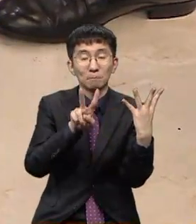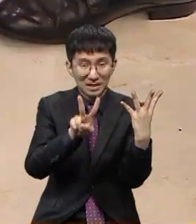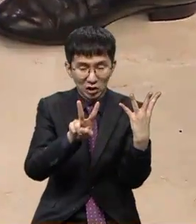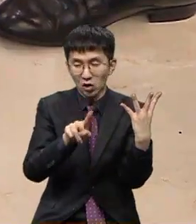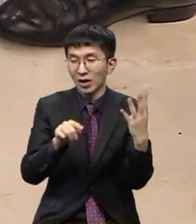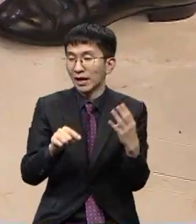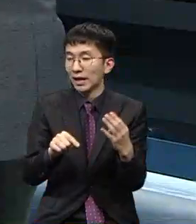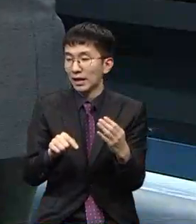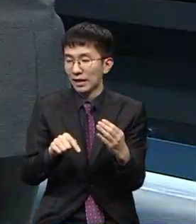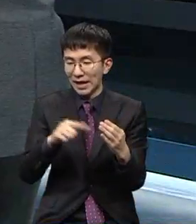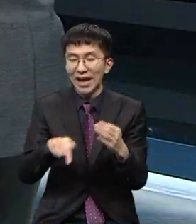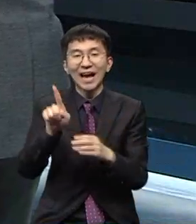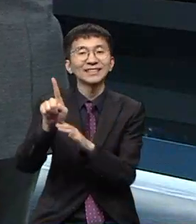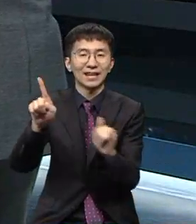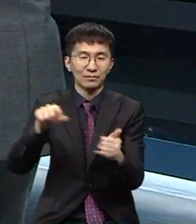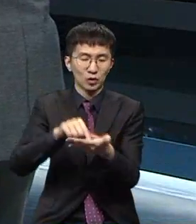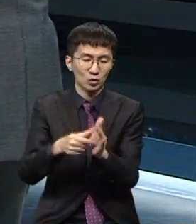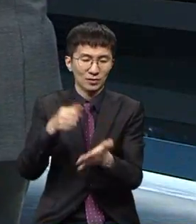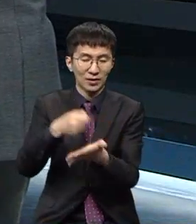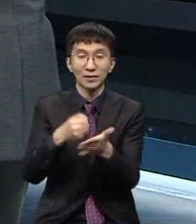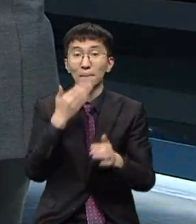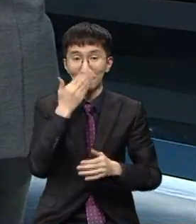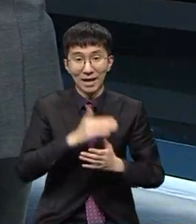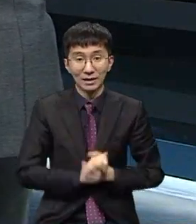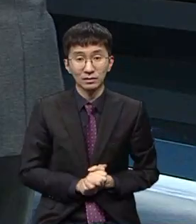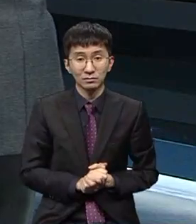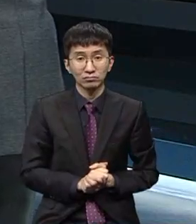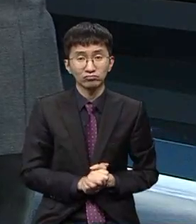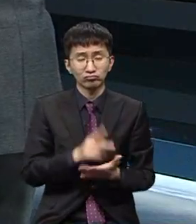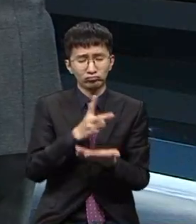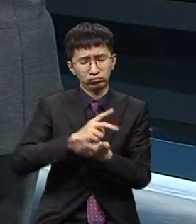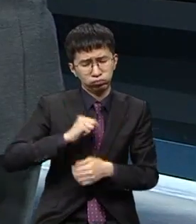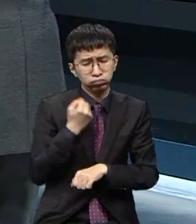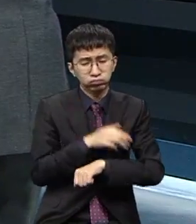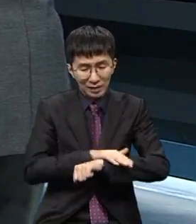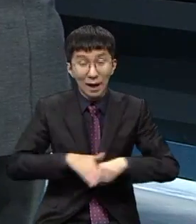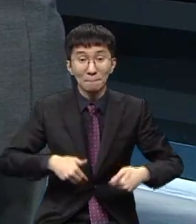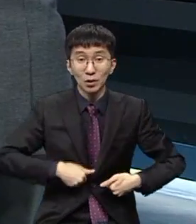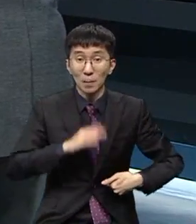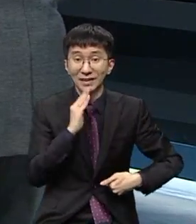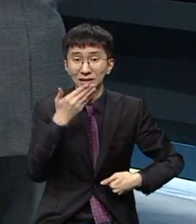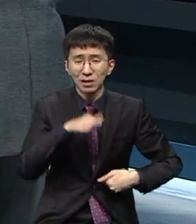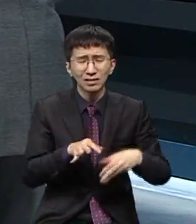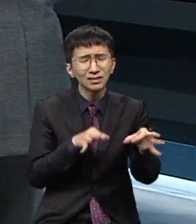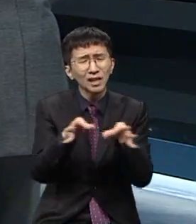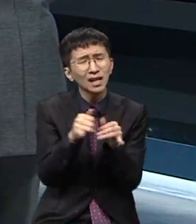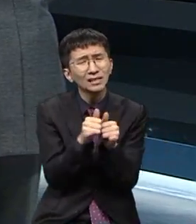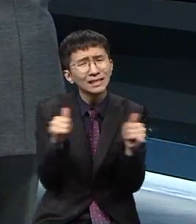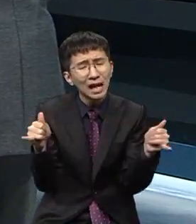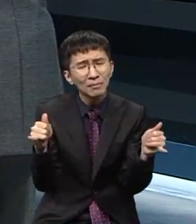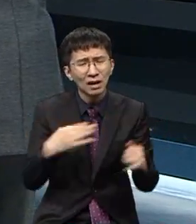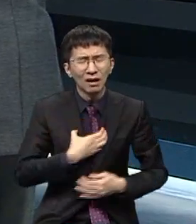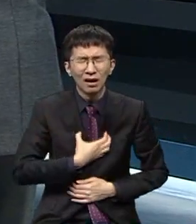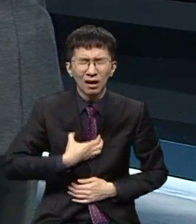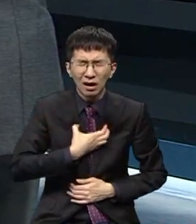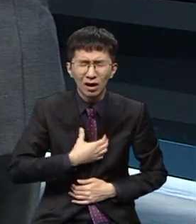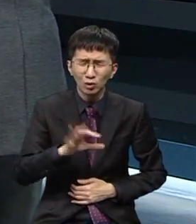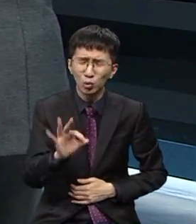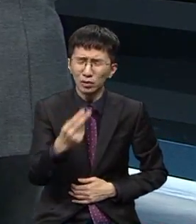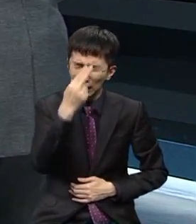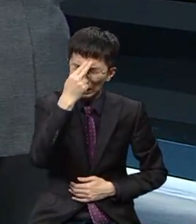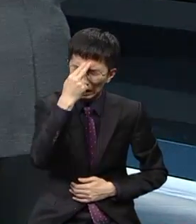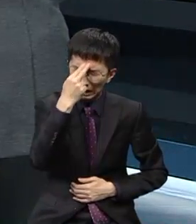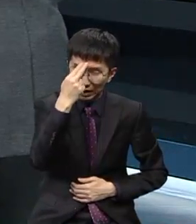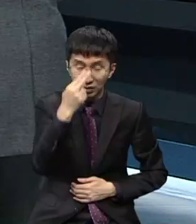제한됩니다. 물론 방역수칙을 잘 지켜야 한다는 걸 알면서도 그래도 장사하는 분들 입장에서는 좀 사람이 줄면